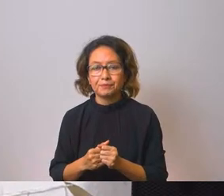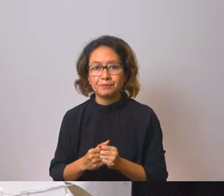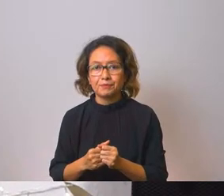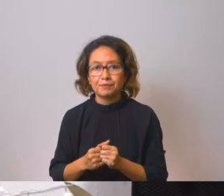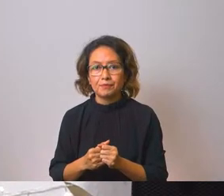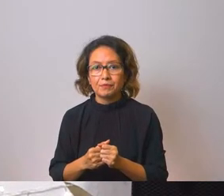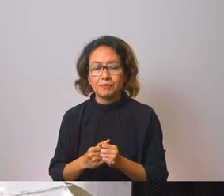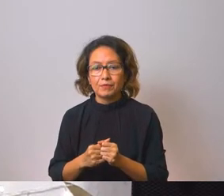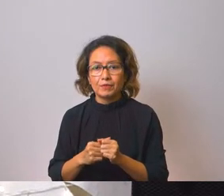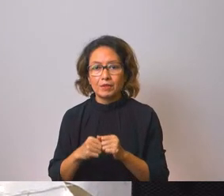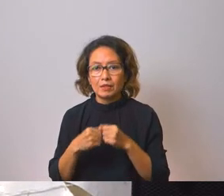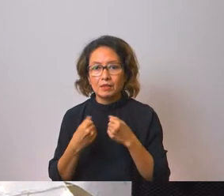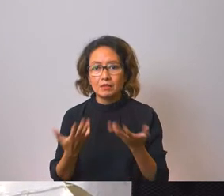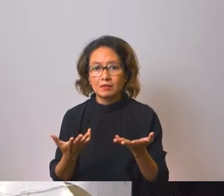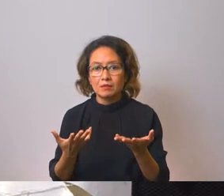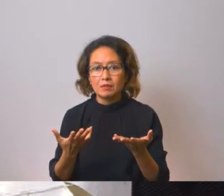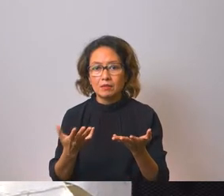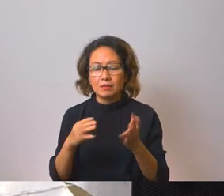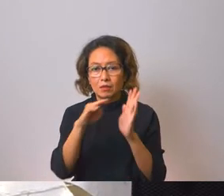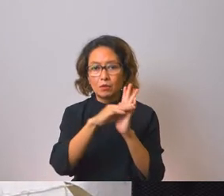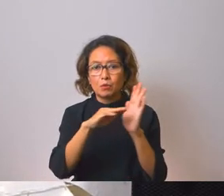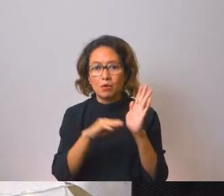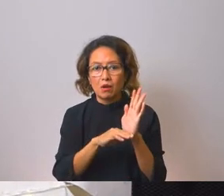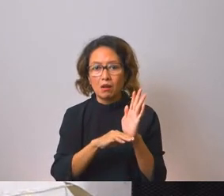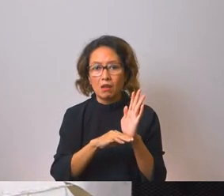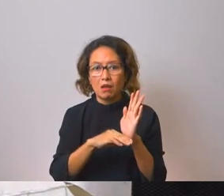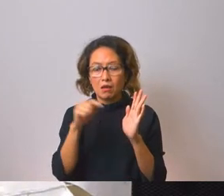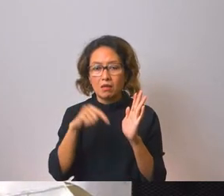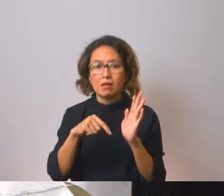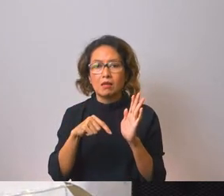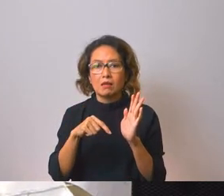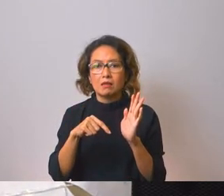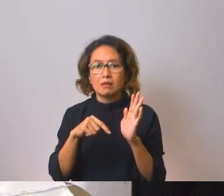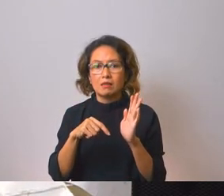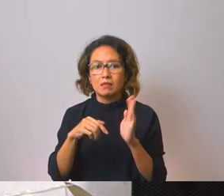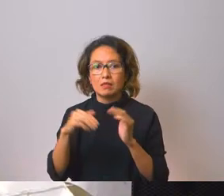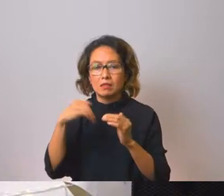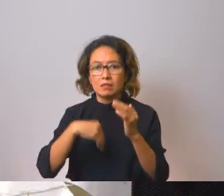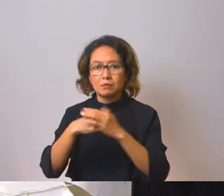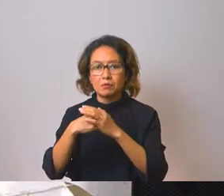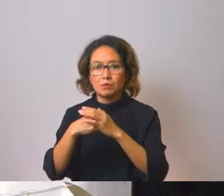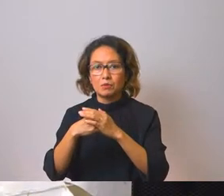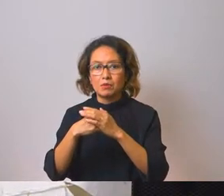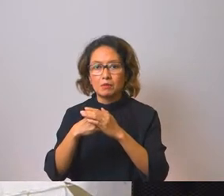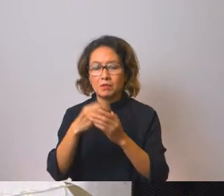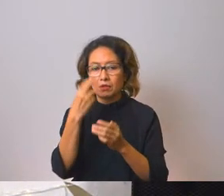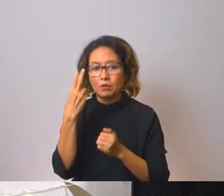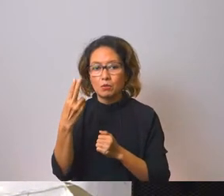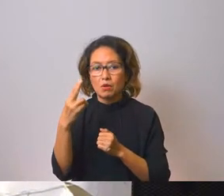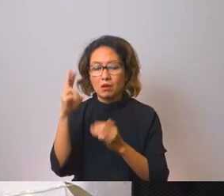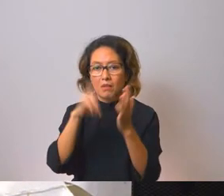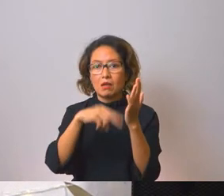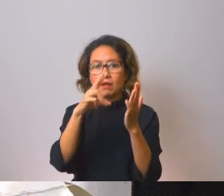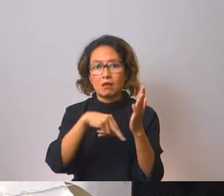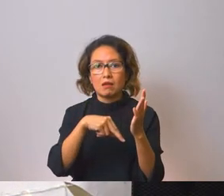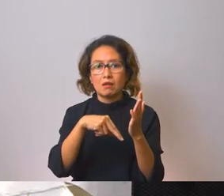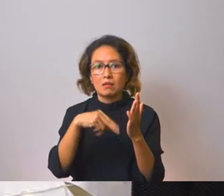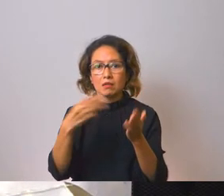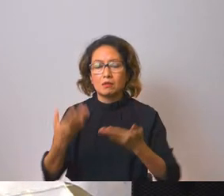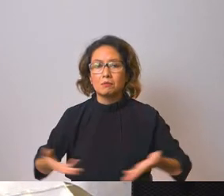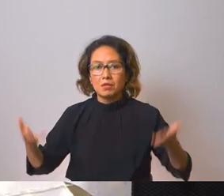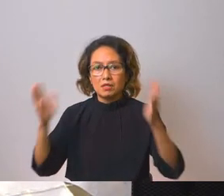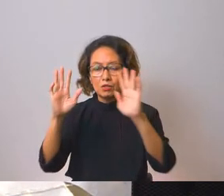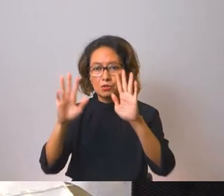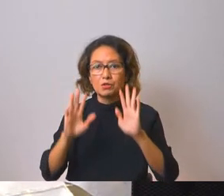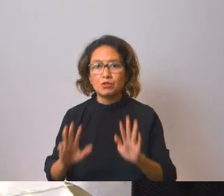Demikian pokok-pokok warta. Warta selengkapnya dapat dibaca dalam iWarta melalui media